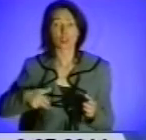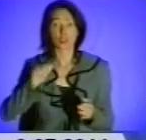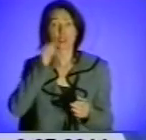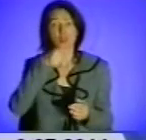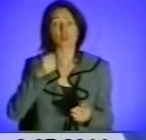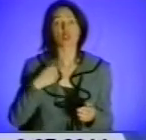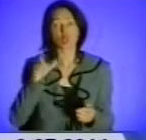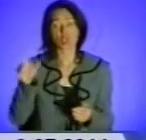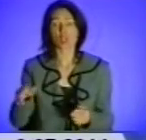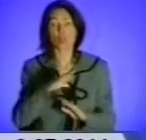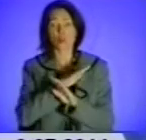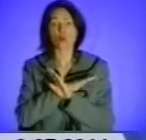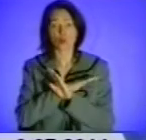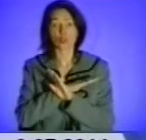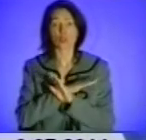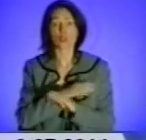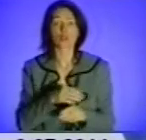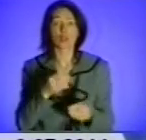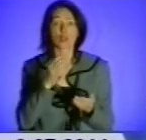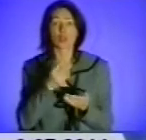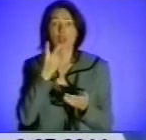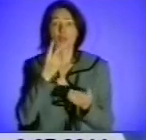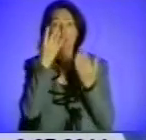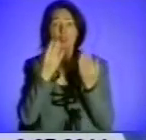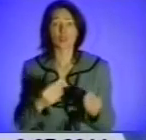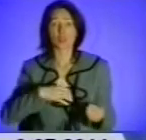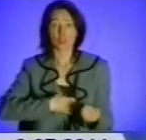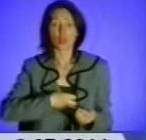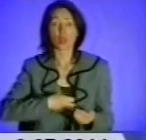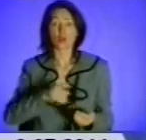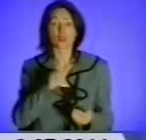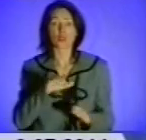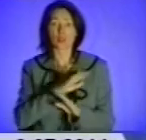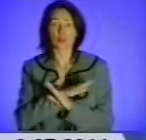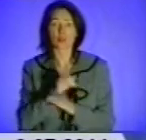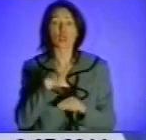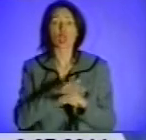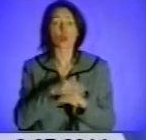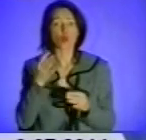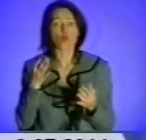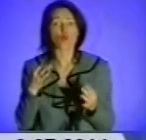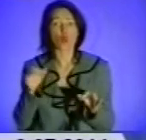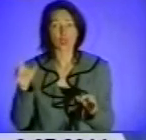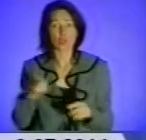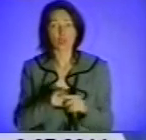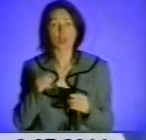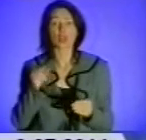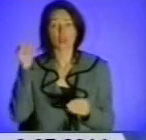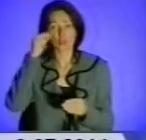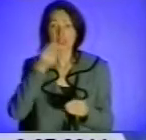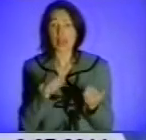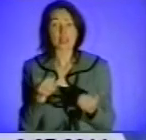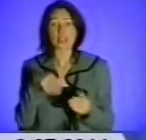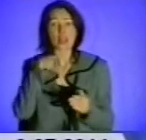жалоба за загиблим. З добровольців, які пройшли вишкіл, але не увійшли до складу батальйону «Азов», сформують